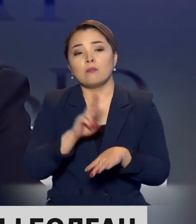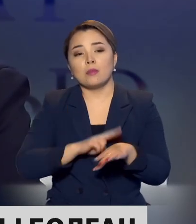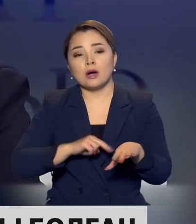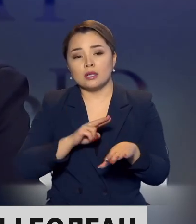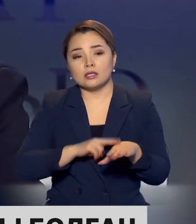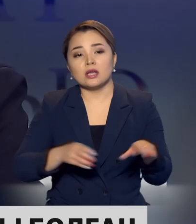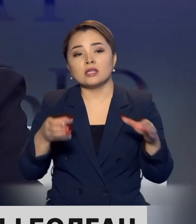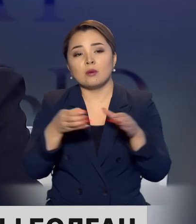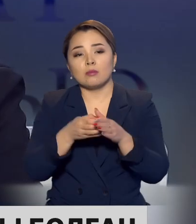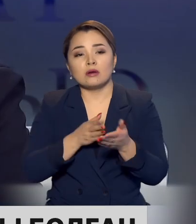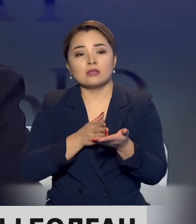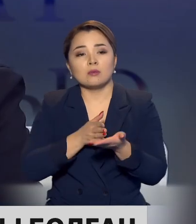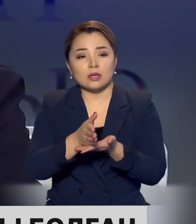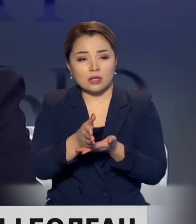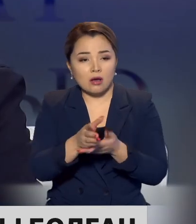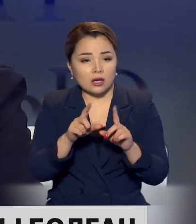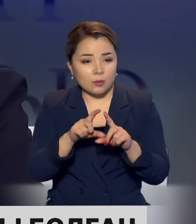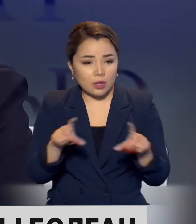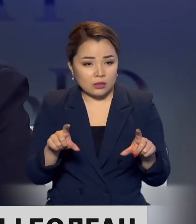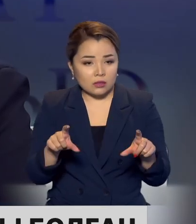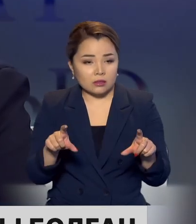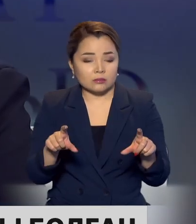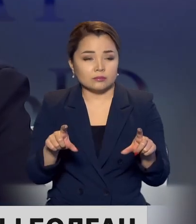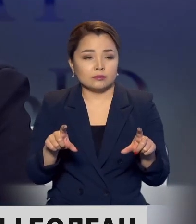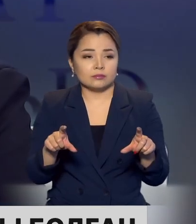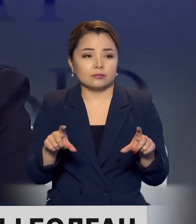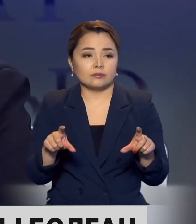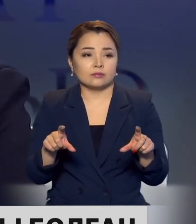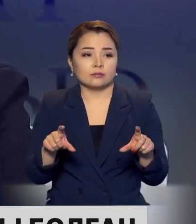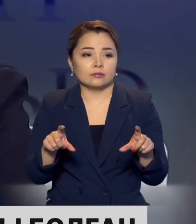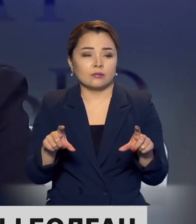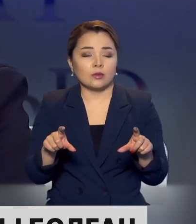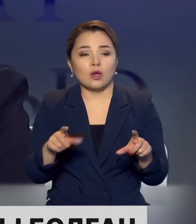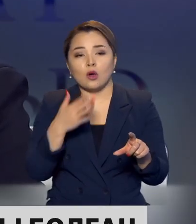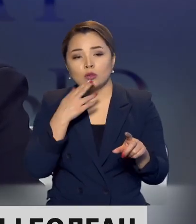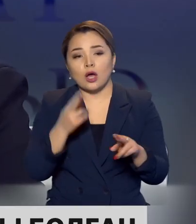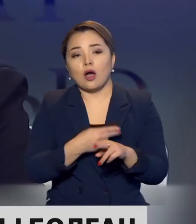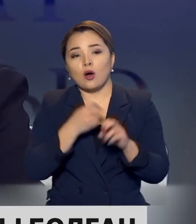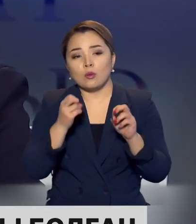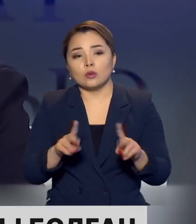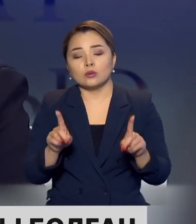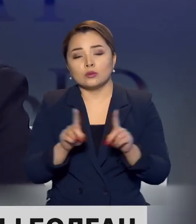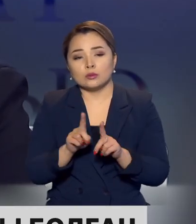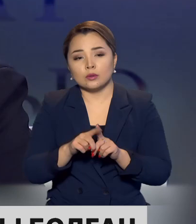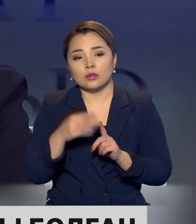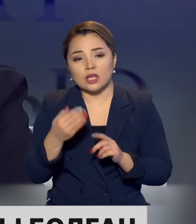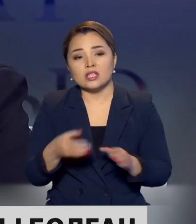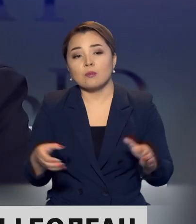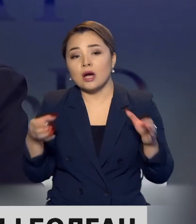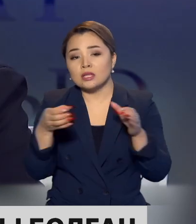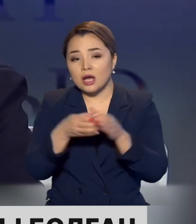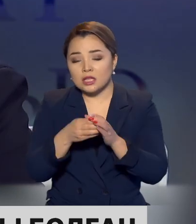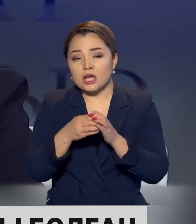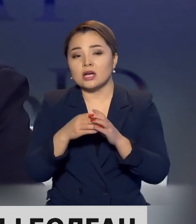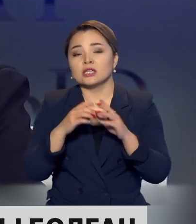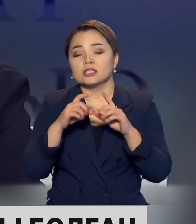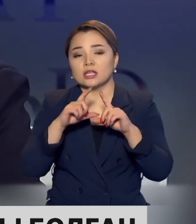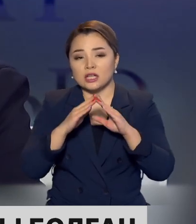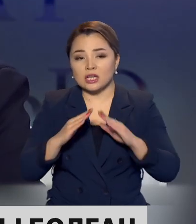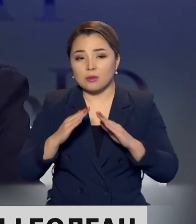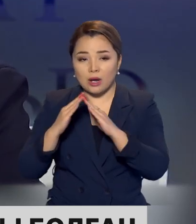полиция департаменттерінің ғимараттарына, ұлттық қауіпсіздік комитетінің департаментінің